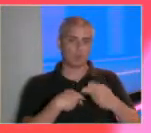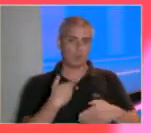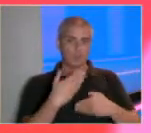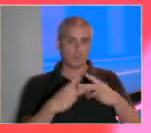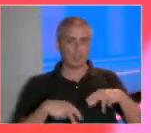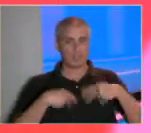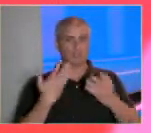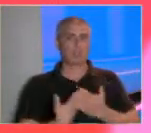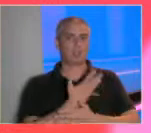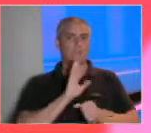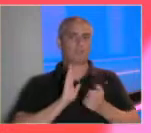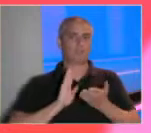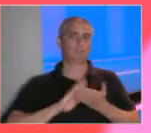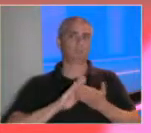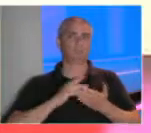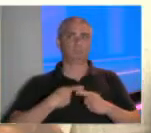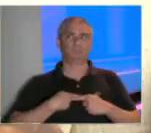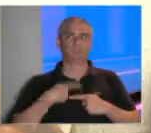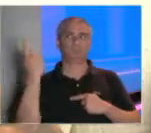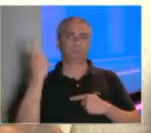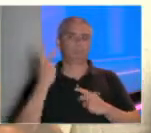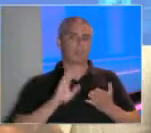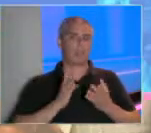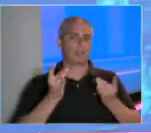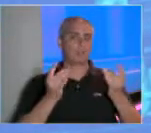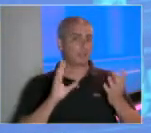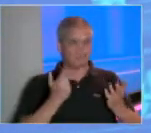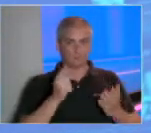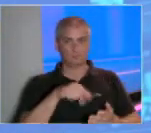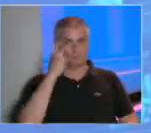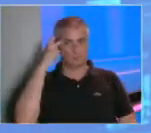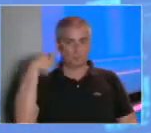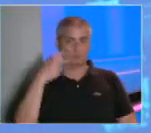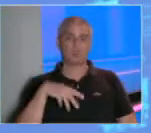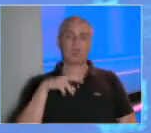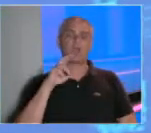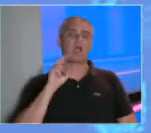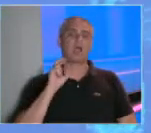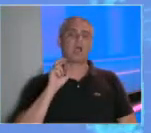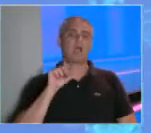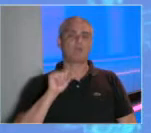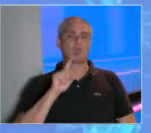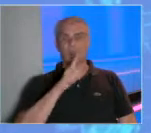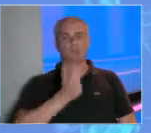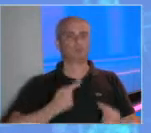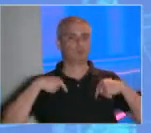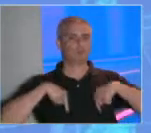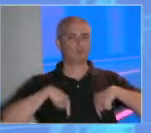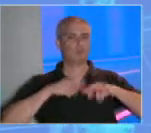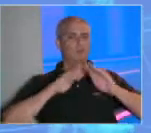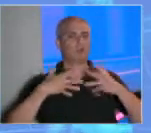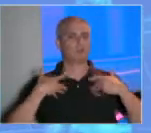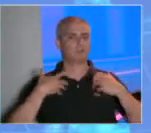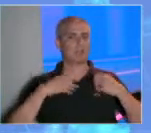לחידוש קצב ההדבקה. האם אכן כך? כדי להבין לאן פנינו מועדות, נמצא איתנו פרופסור אמנון לעד, יושב ראש המועצה הלאומית לבריאות בקהילה.